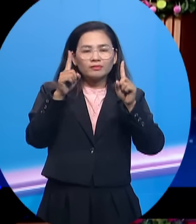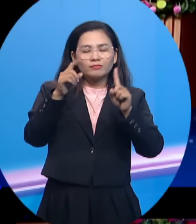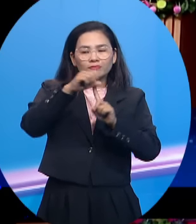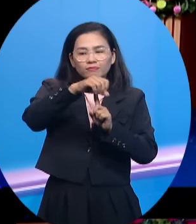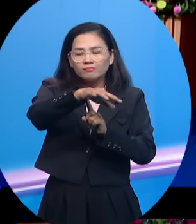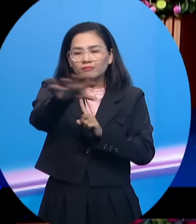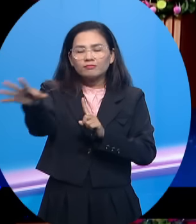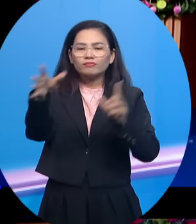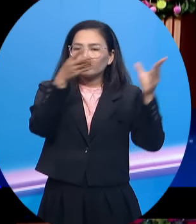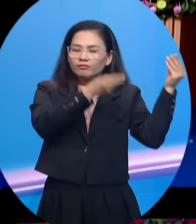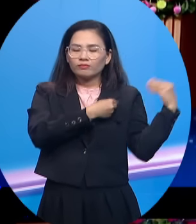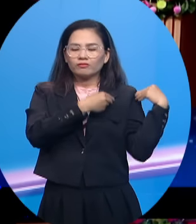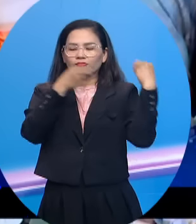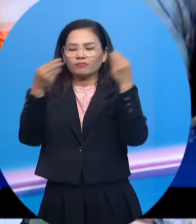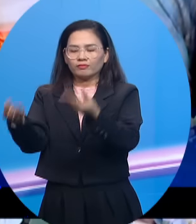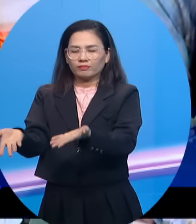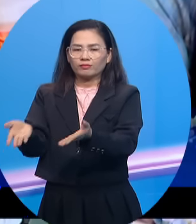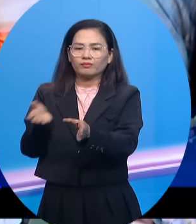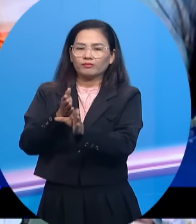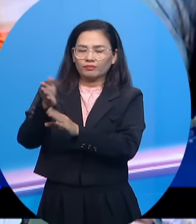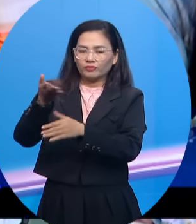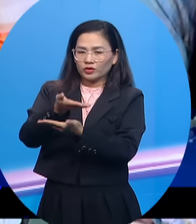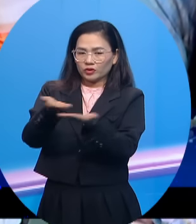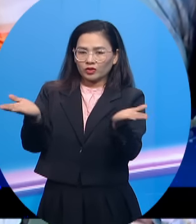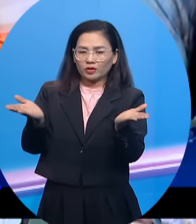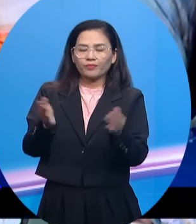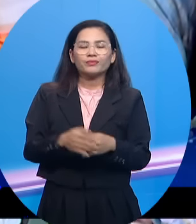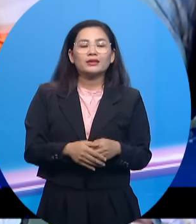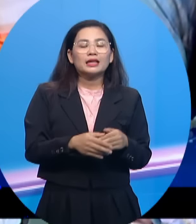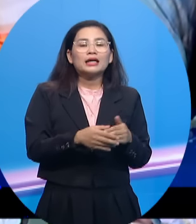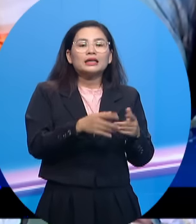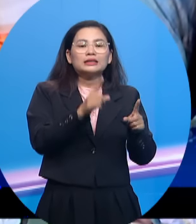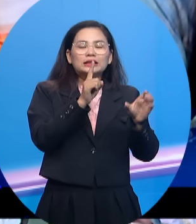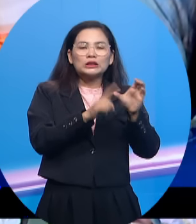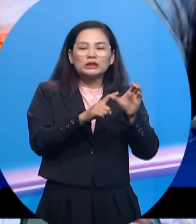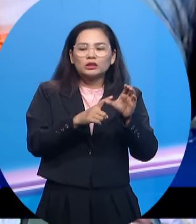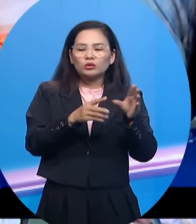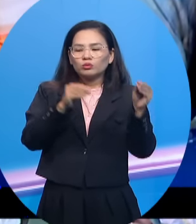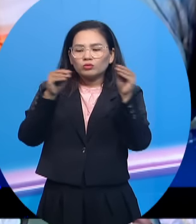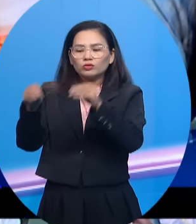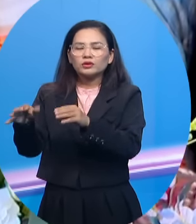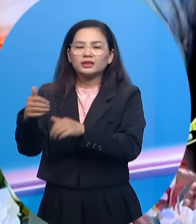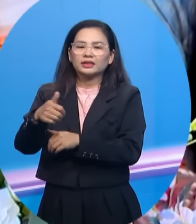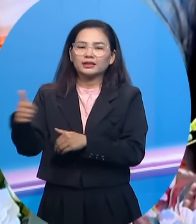luật của nhà nước, là kênh trực tiếp để triển khai các nội dung chỉ đạo của chính quyền đến nhân dân.